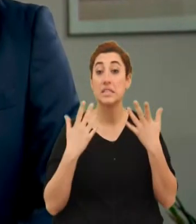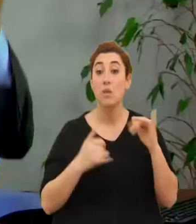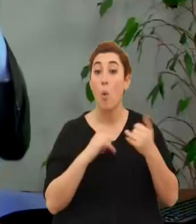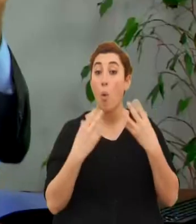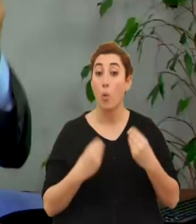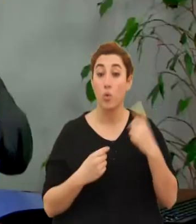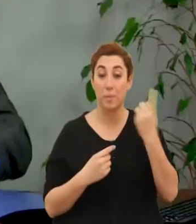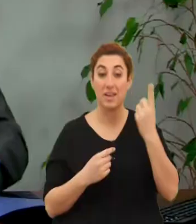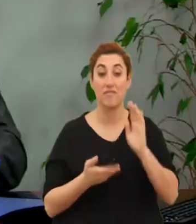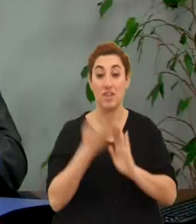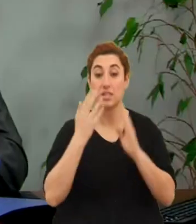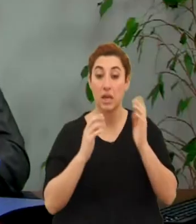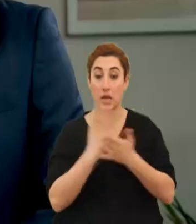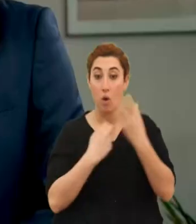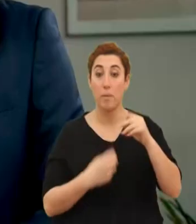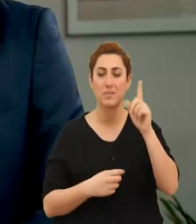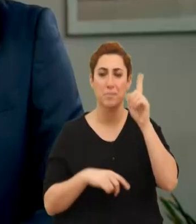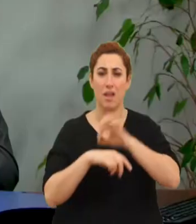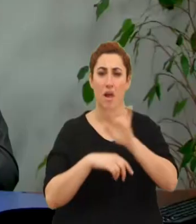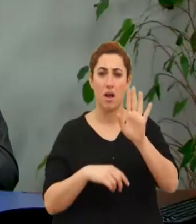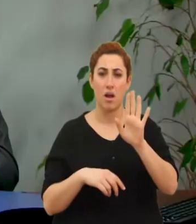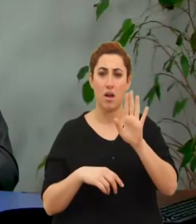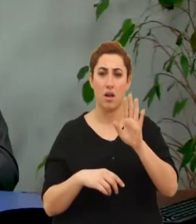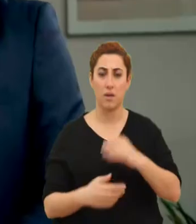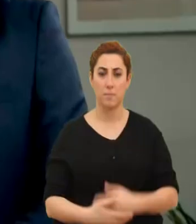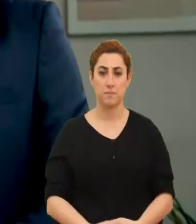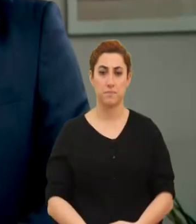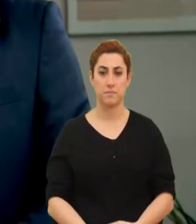oluyor bu? Birinin fazla kazanması lazım.